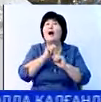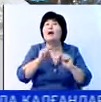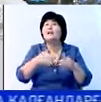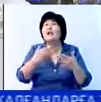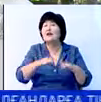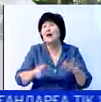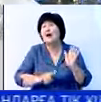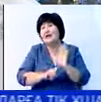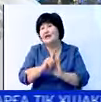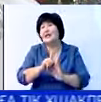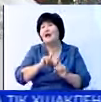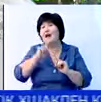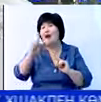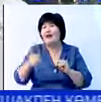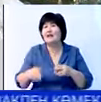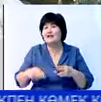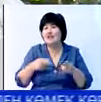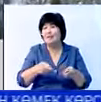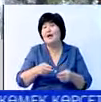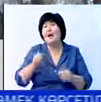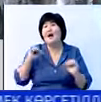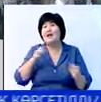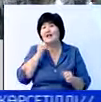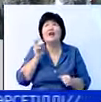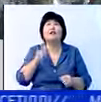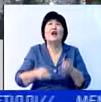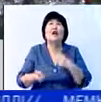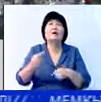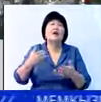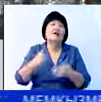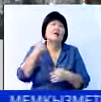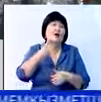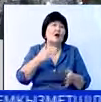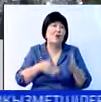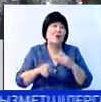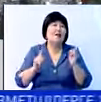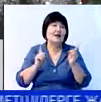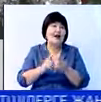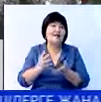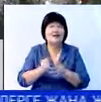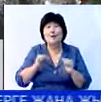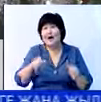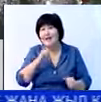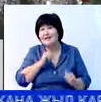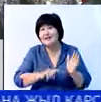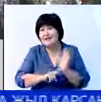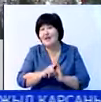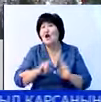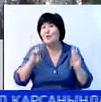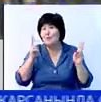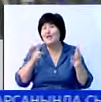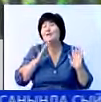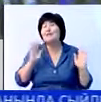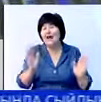алып, келді алыс сапардан аяз Ата оралып. Жаңа жыл келгенде қуанып қарсы аламыз, аяз Ата келгенде билейміз